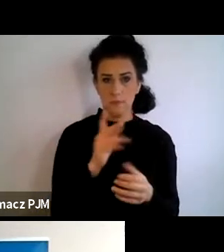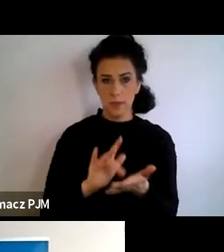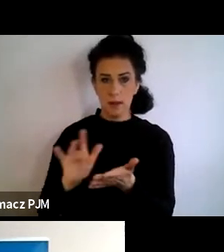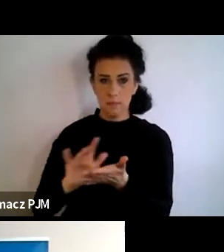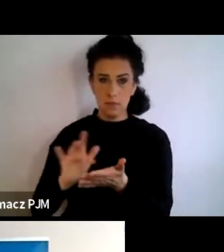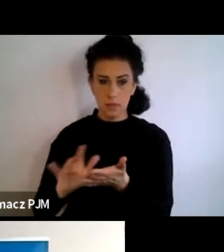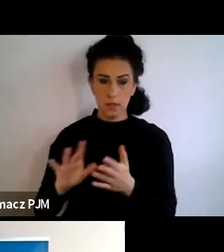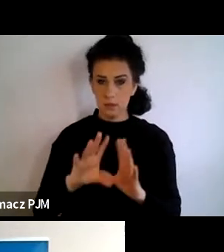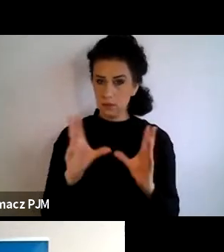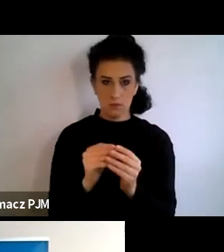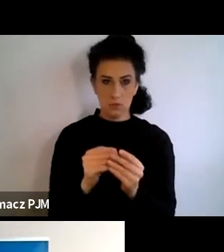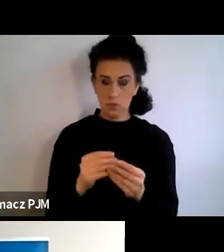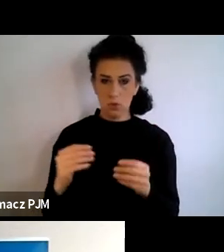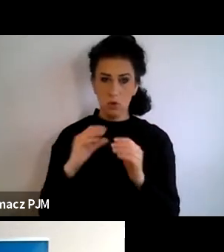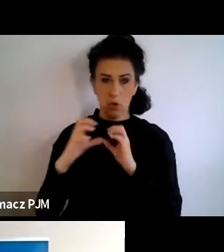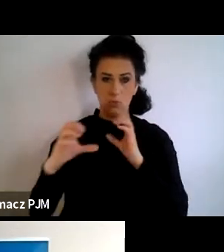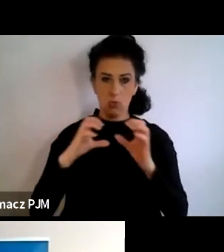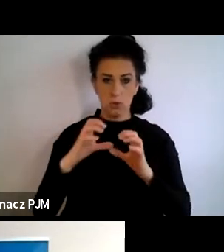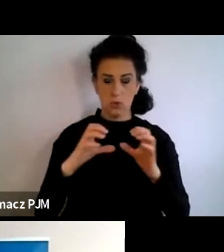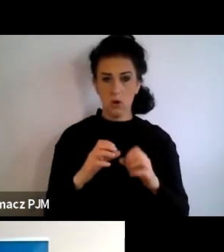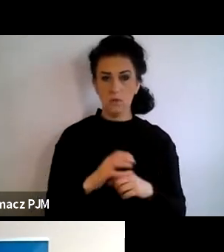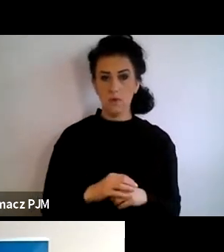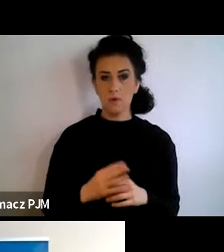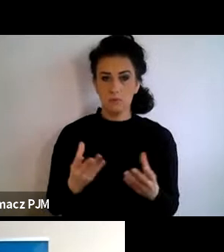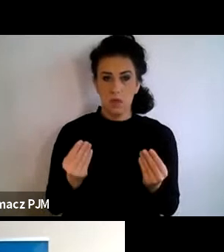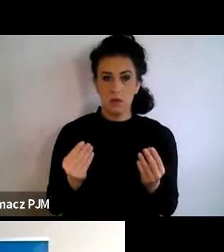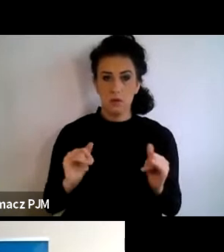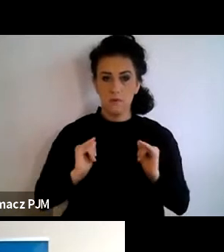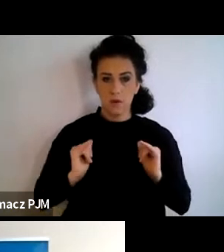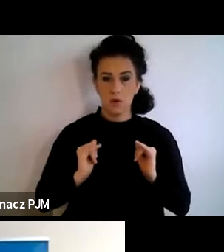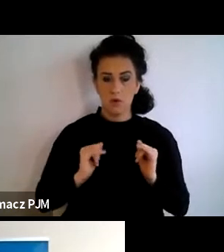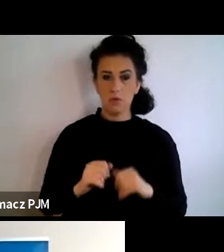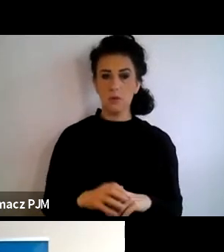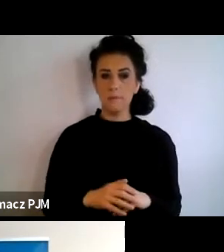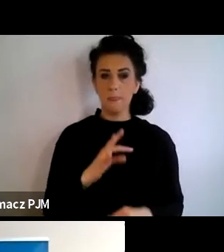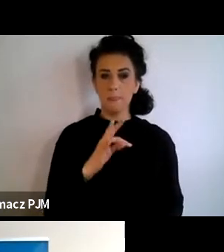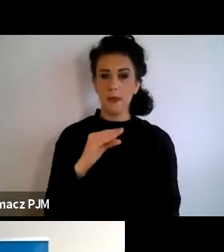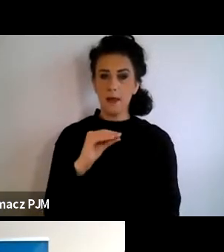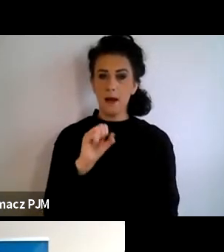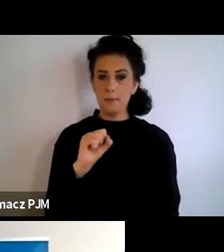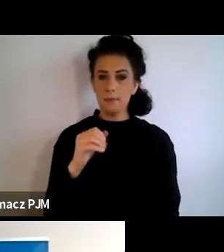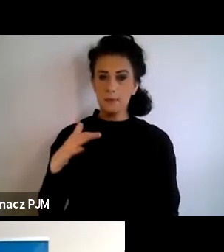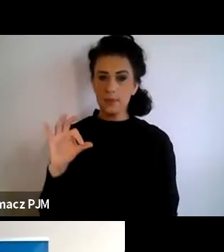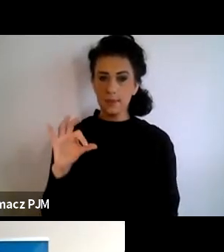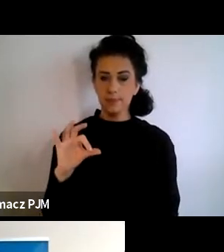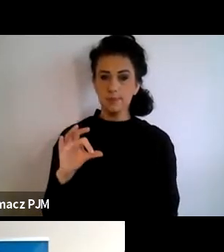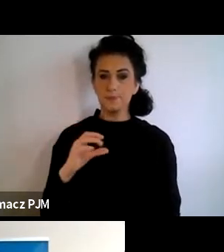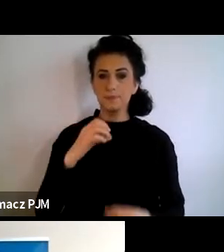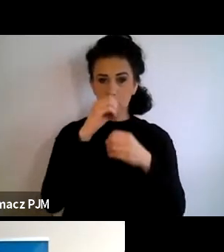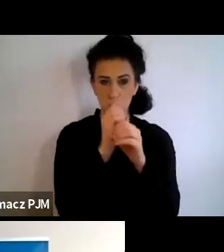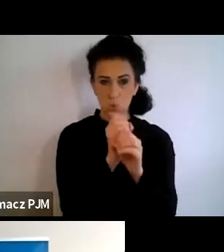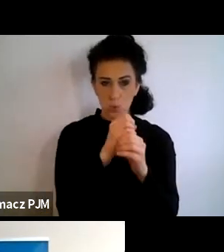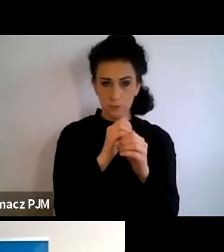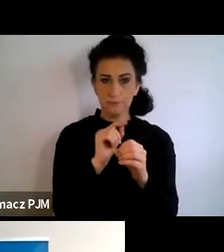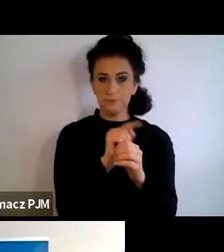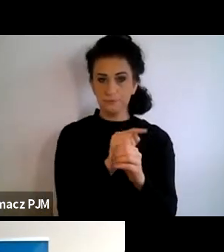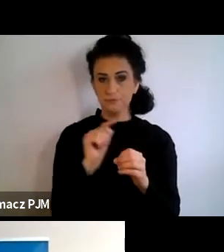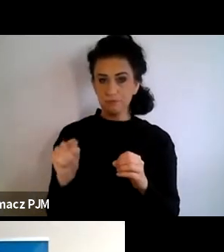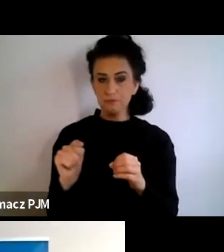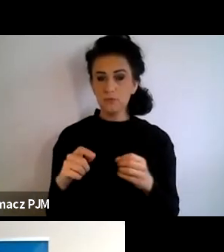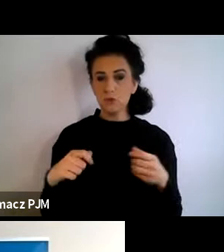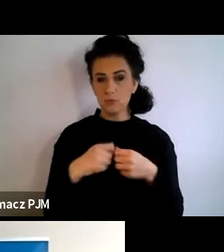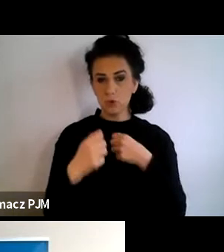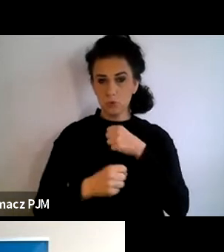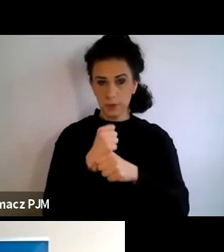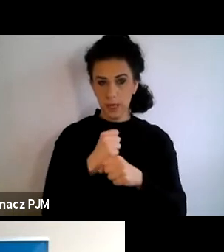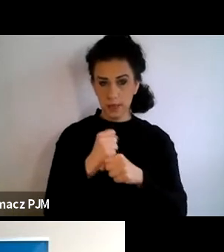i z tych aplikacji się komunikować. No a tak jak wspominałem też, Microsoft Teams czy Zoom to są aplikacje do